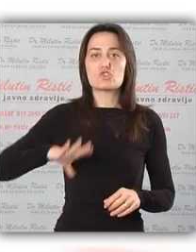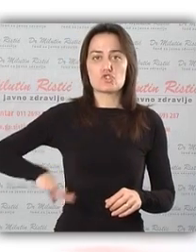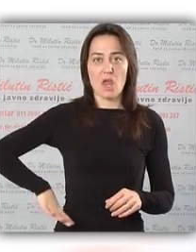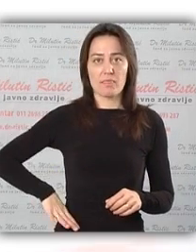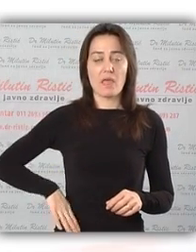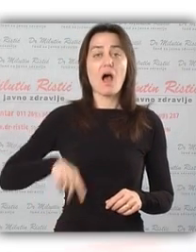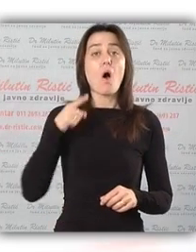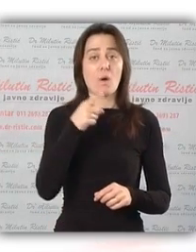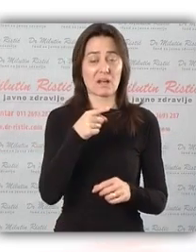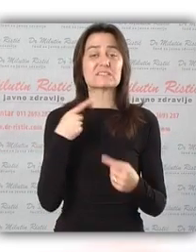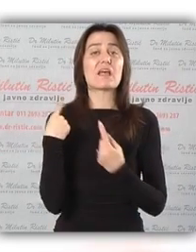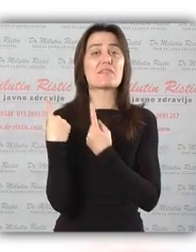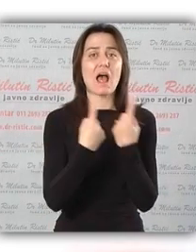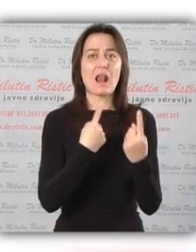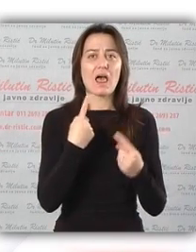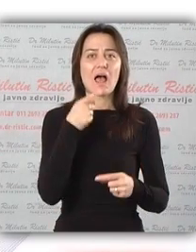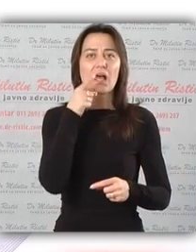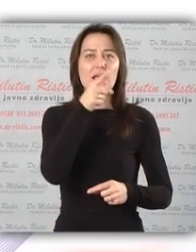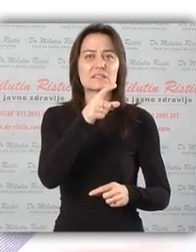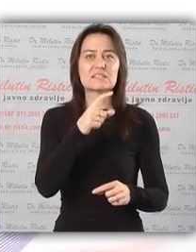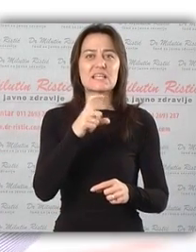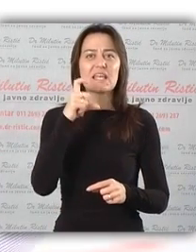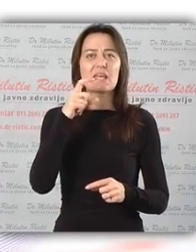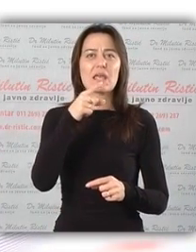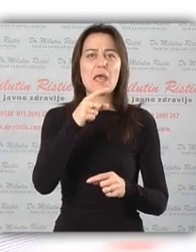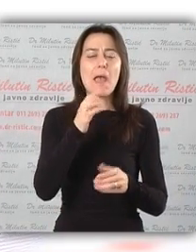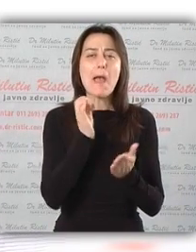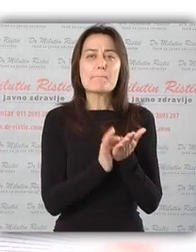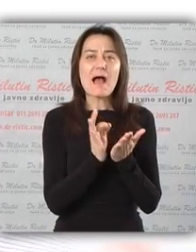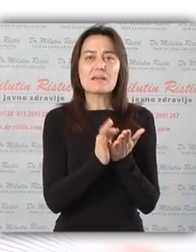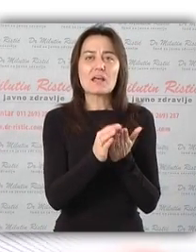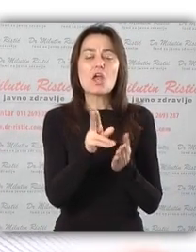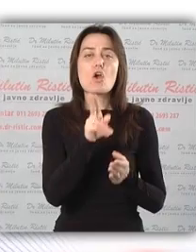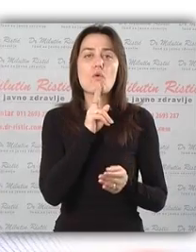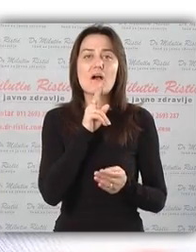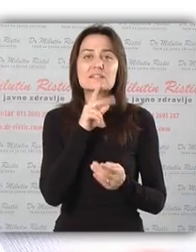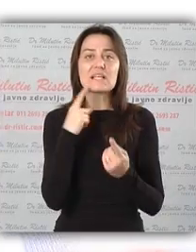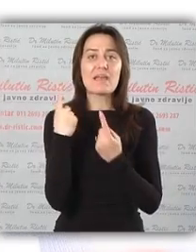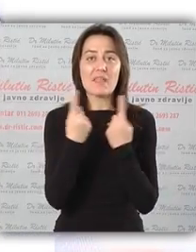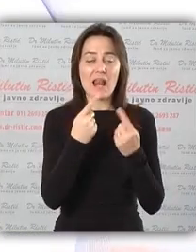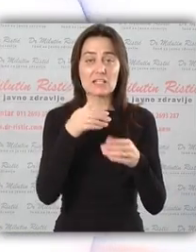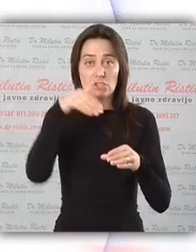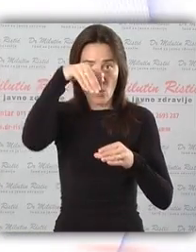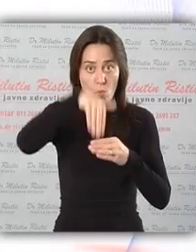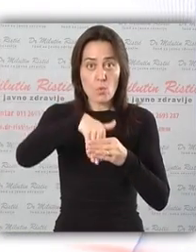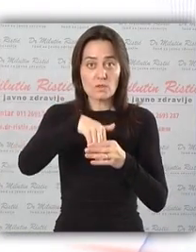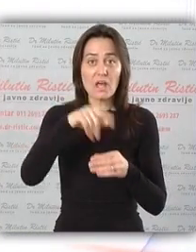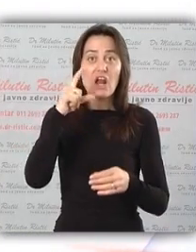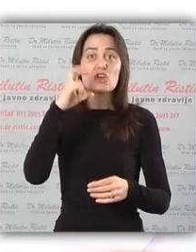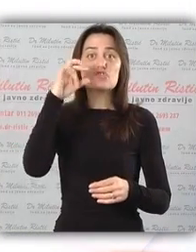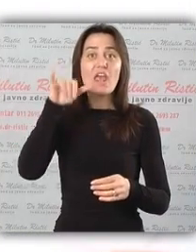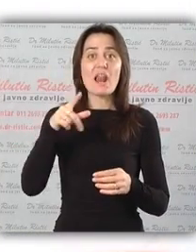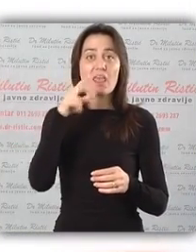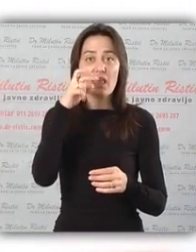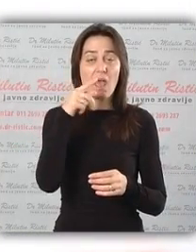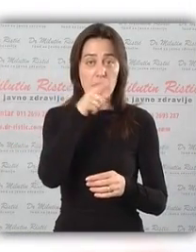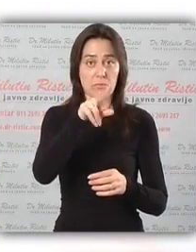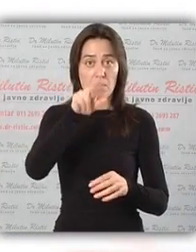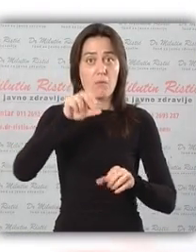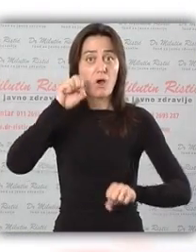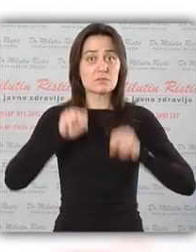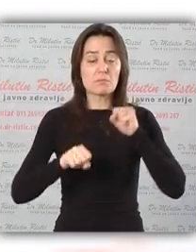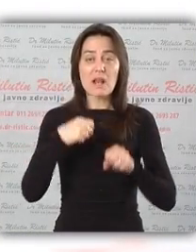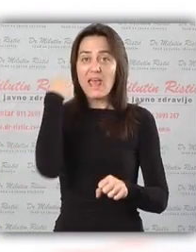žene. Ona se nalazi intracelularno, znači bakterija koja se nalazi unutar ćelije i po